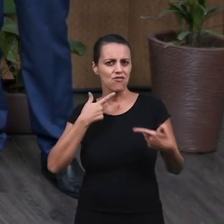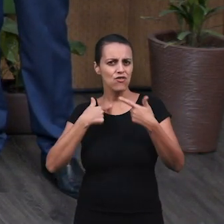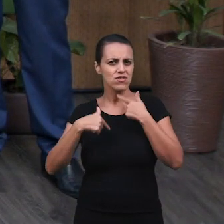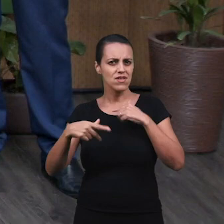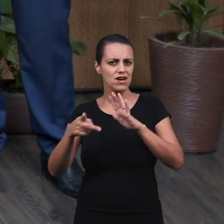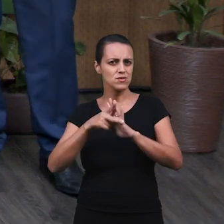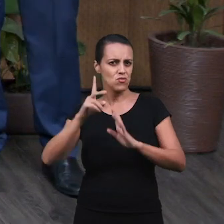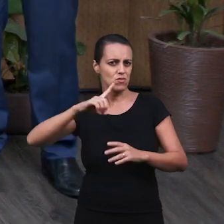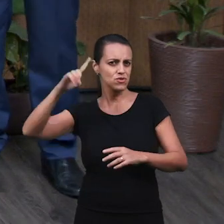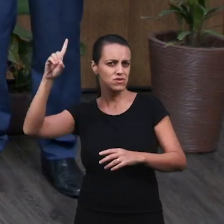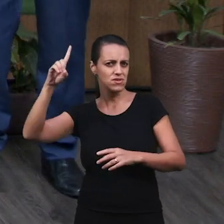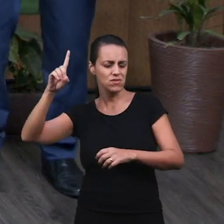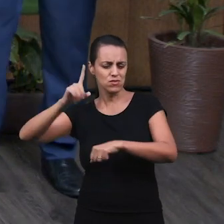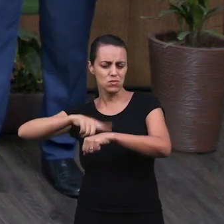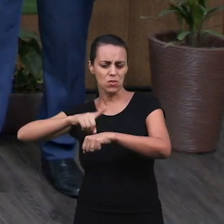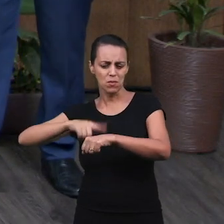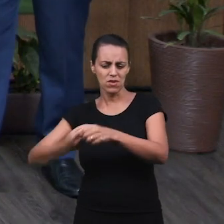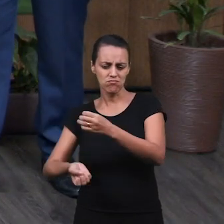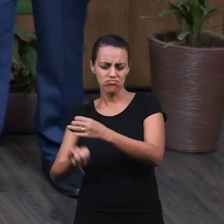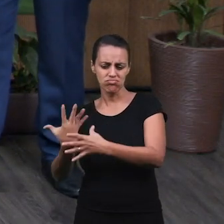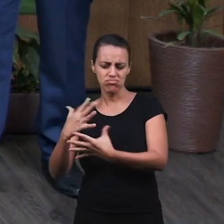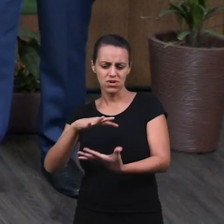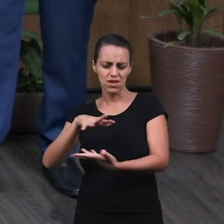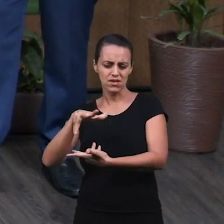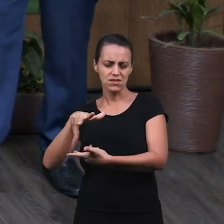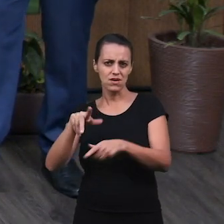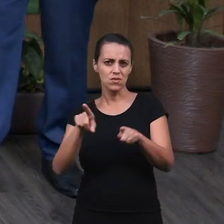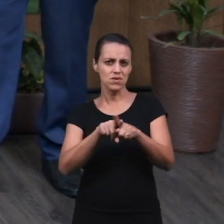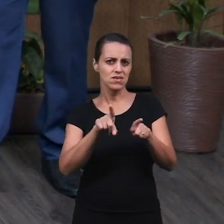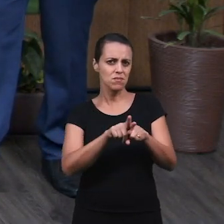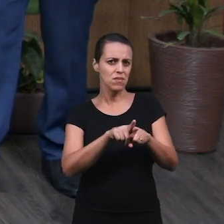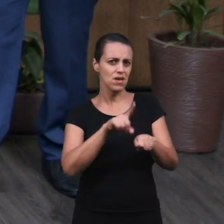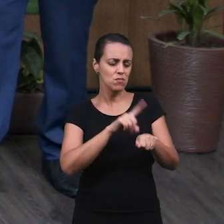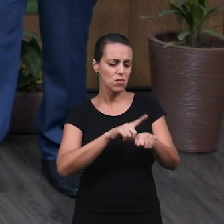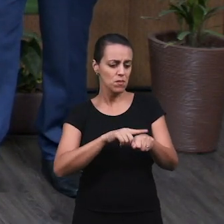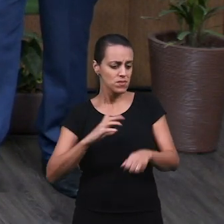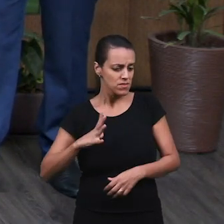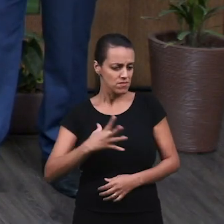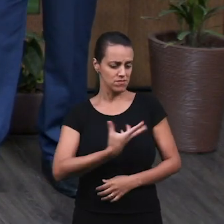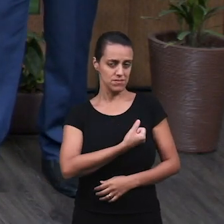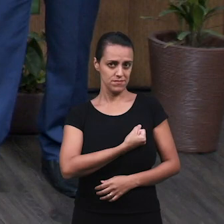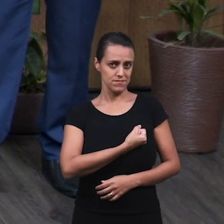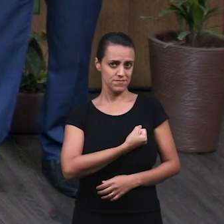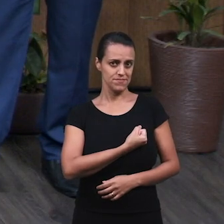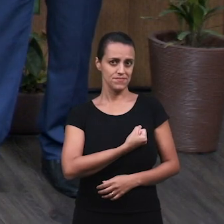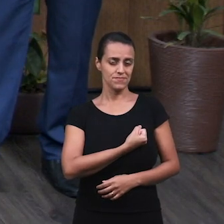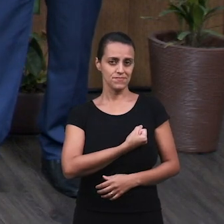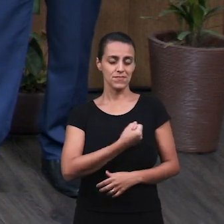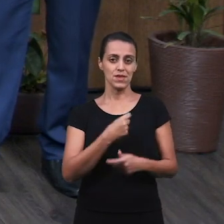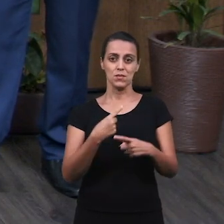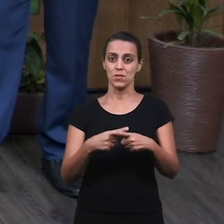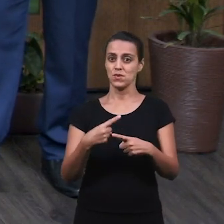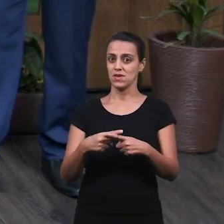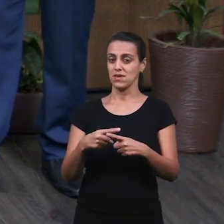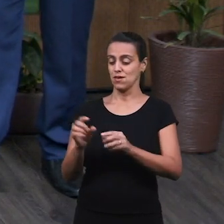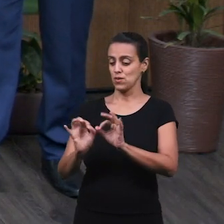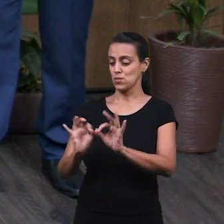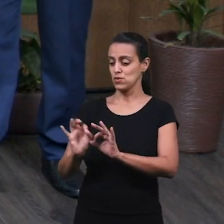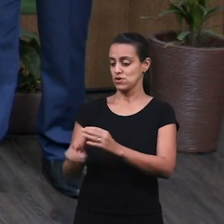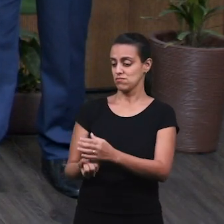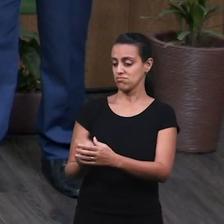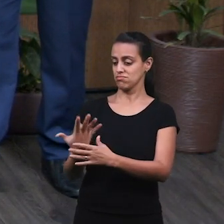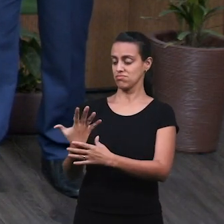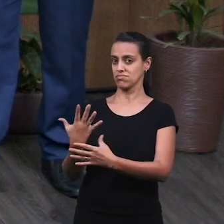dans la rédemption. Même pourquoi, dans le projet de la création, le Verbe il